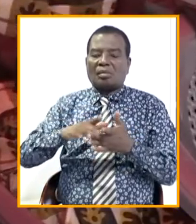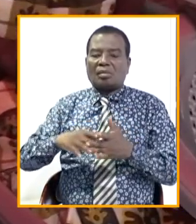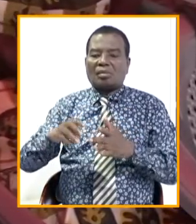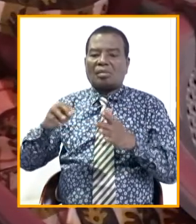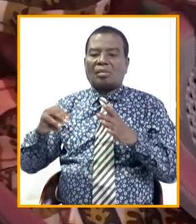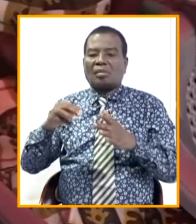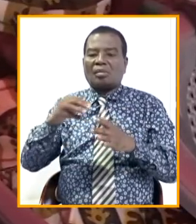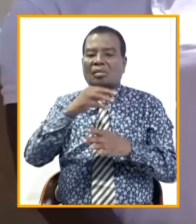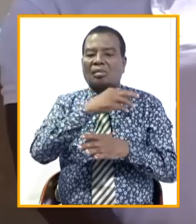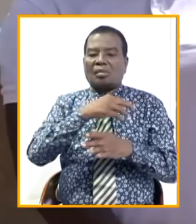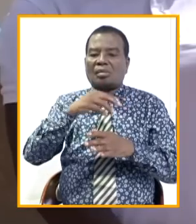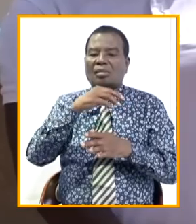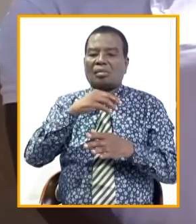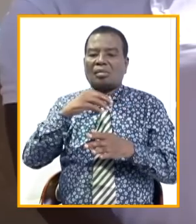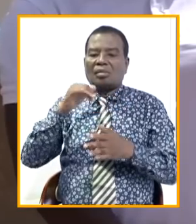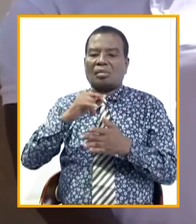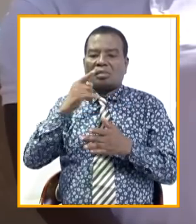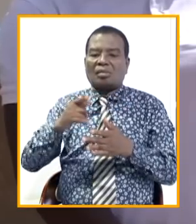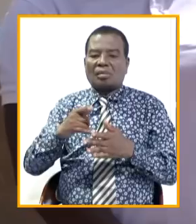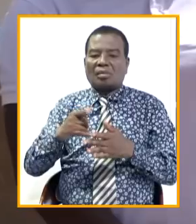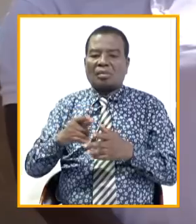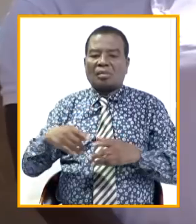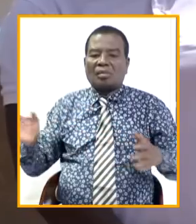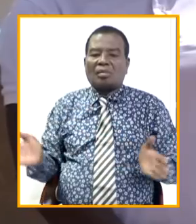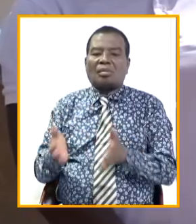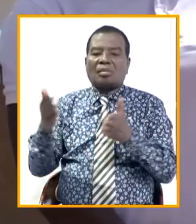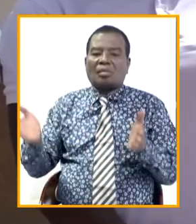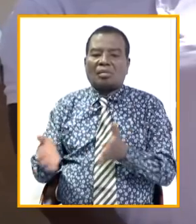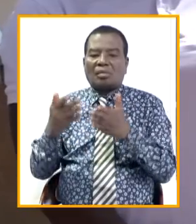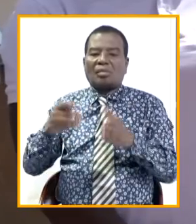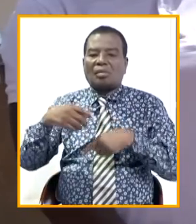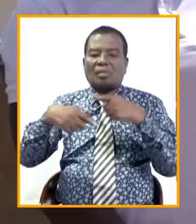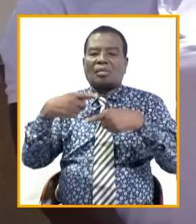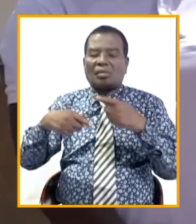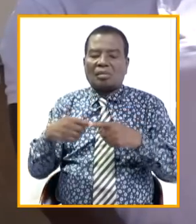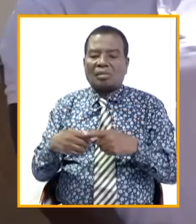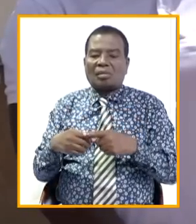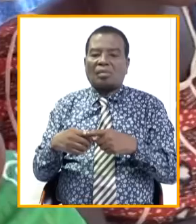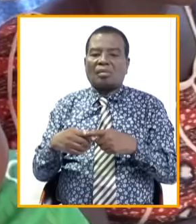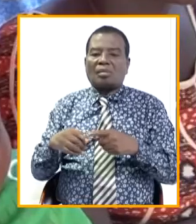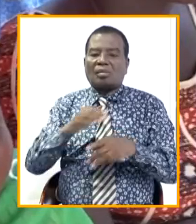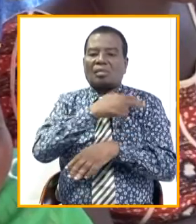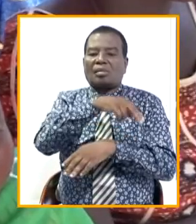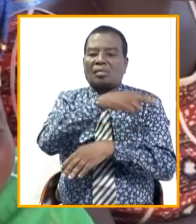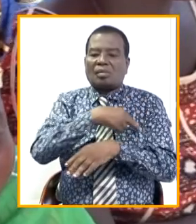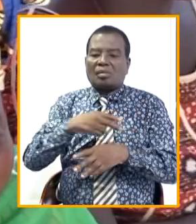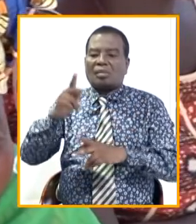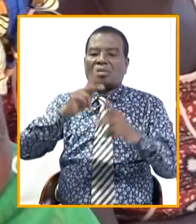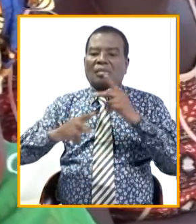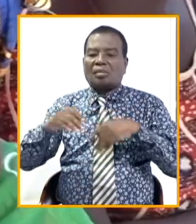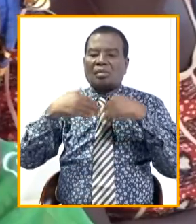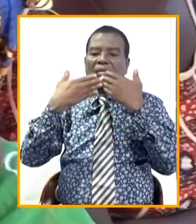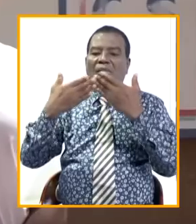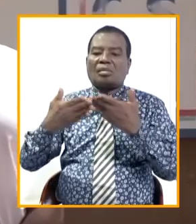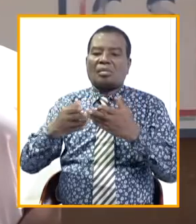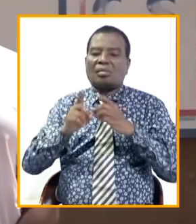droit fondamental. C'est le lieu également de vous encourager à fréquenter le centre de santé. Les populations remercient le